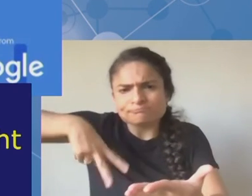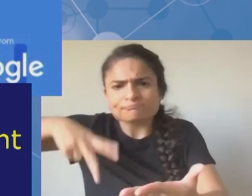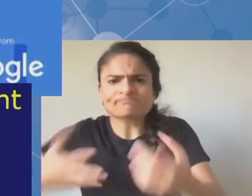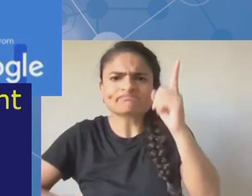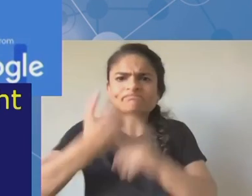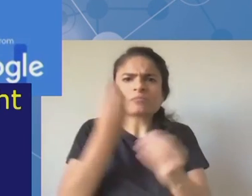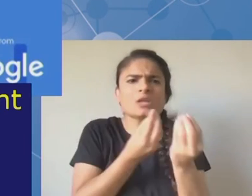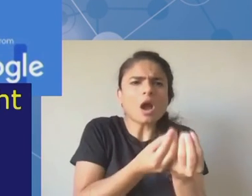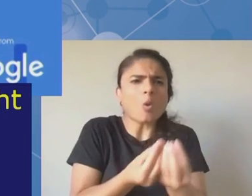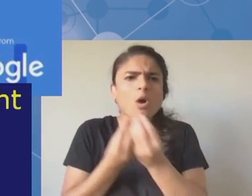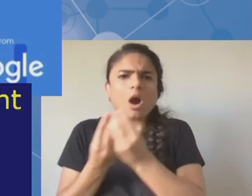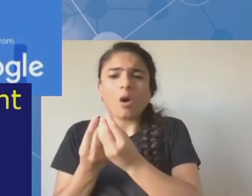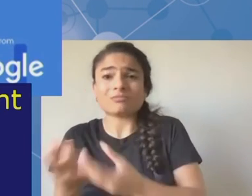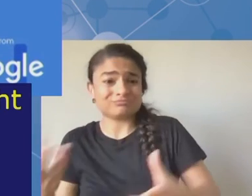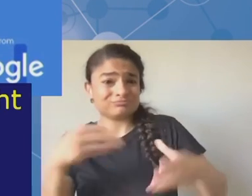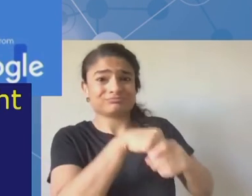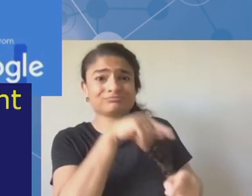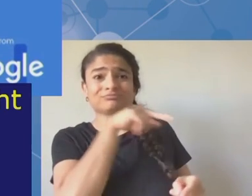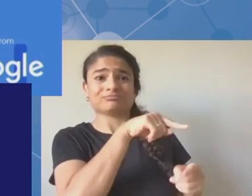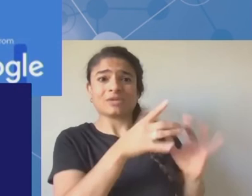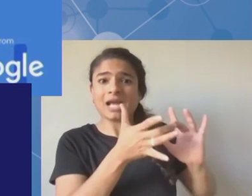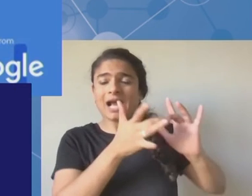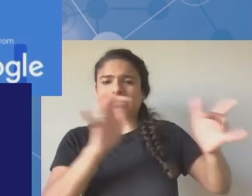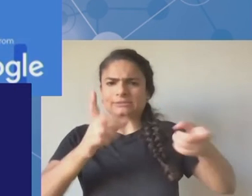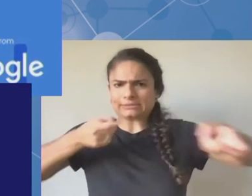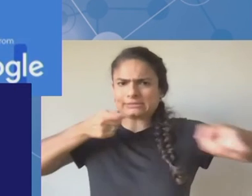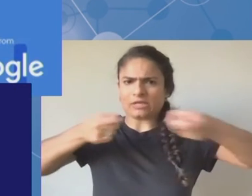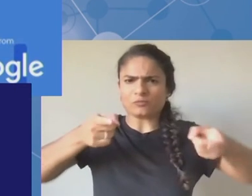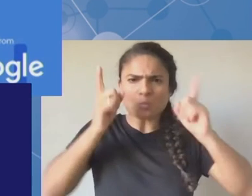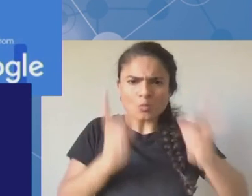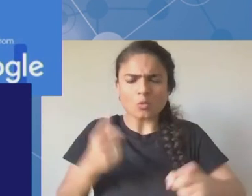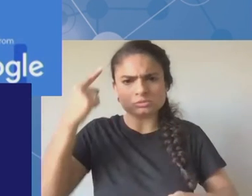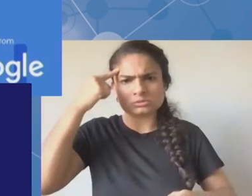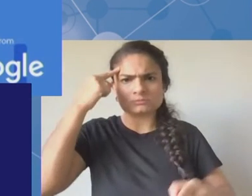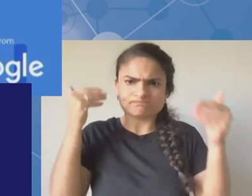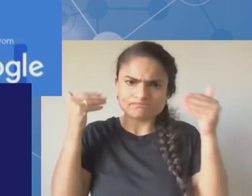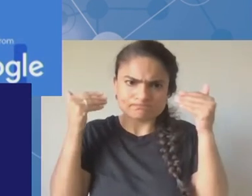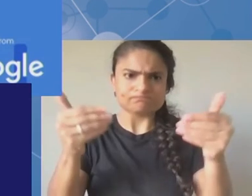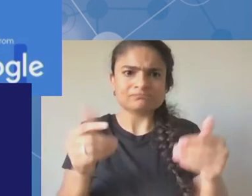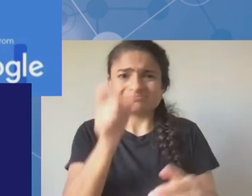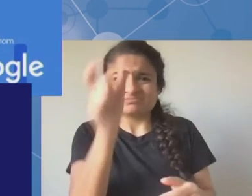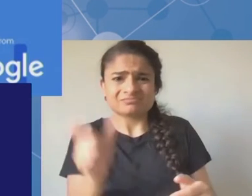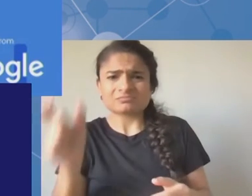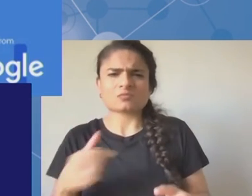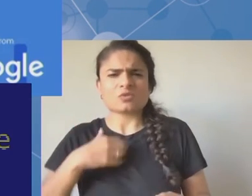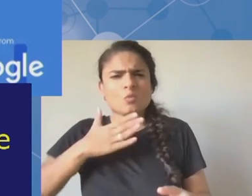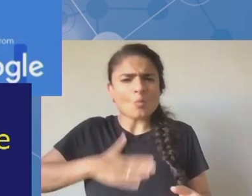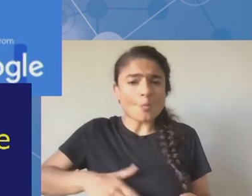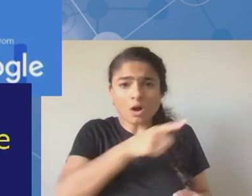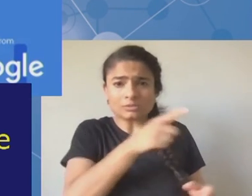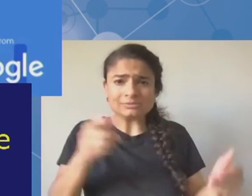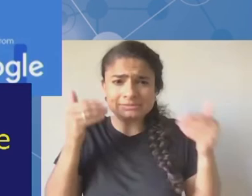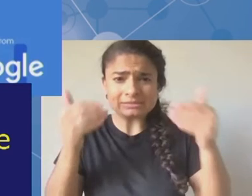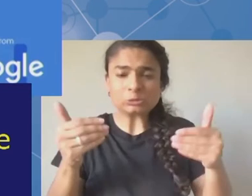и также как наращивать навыки молодых людей, например, из разных групп